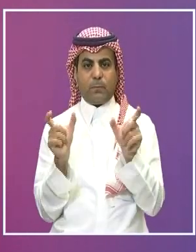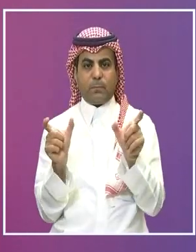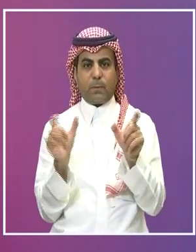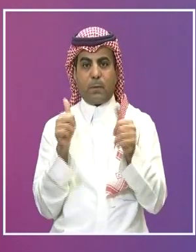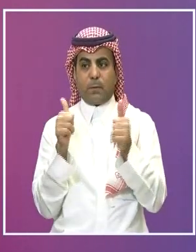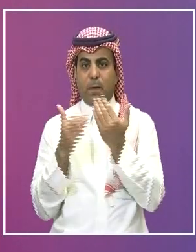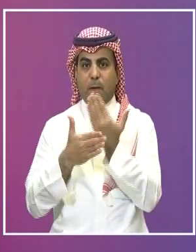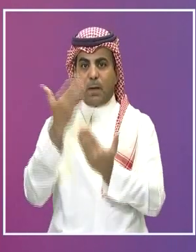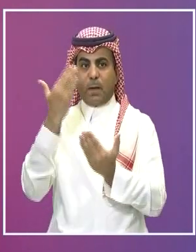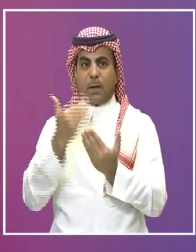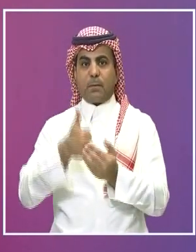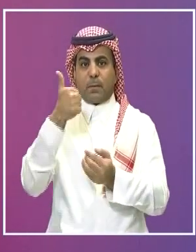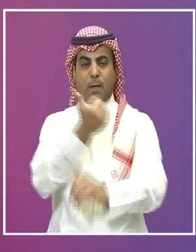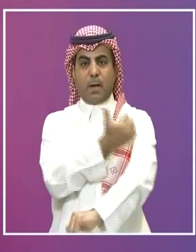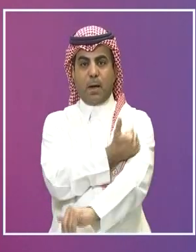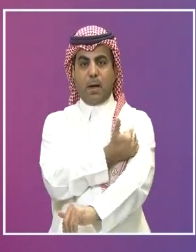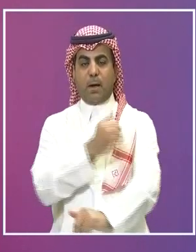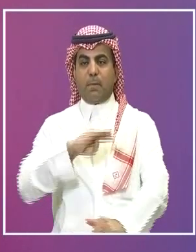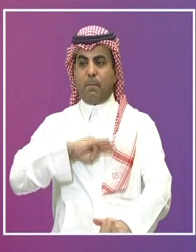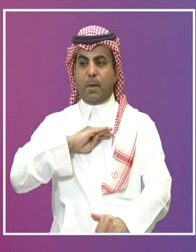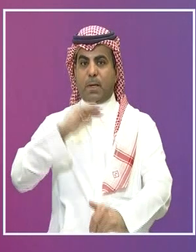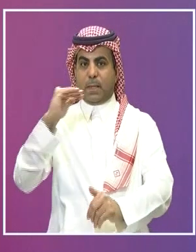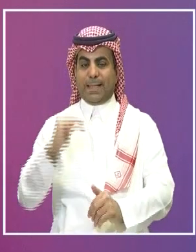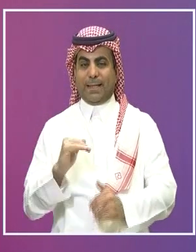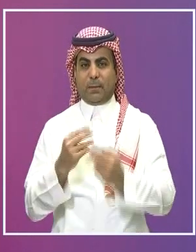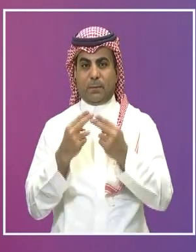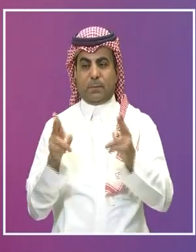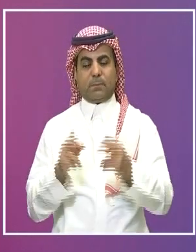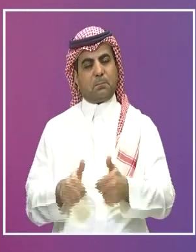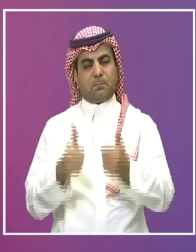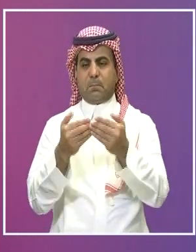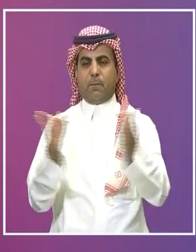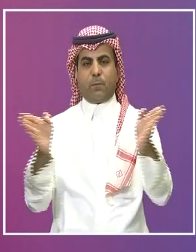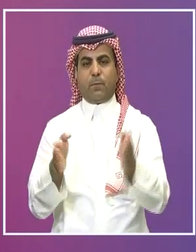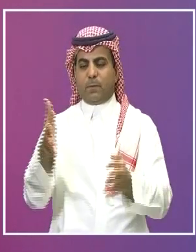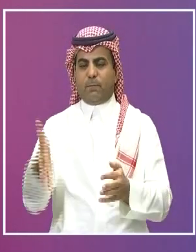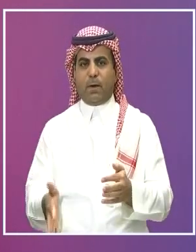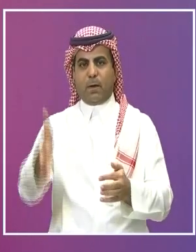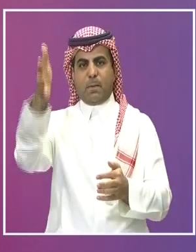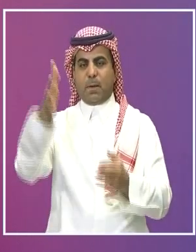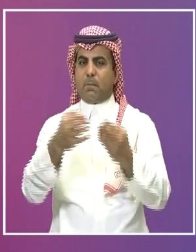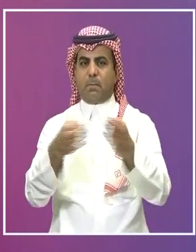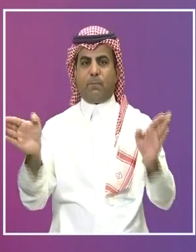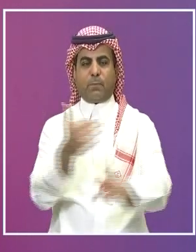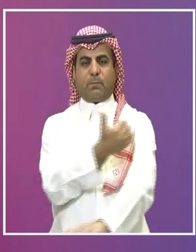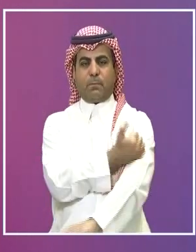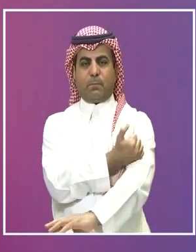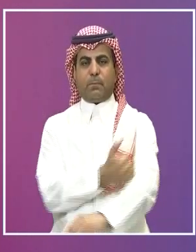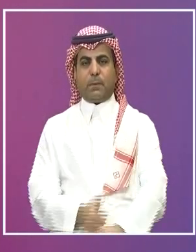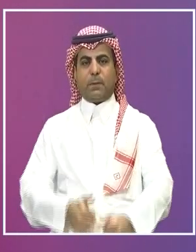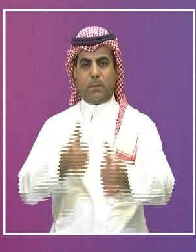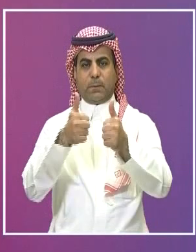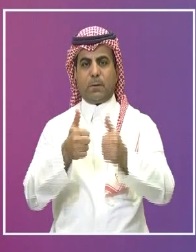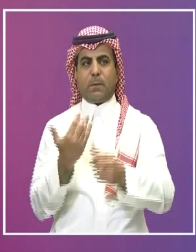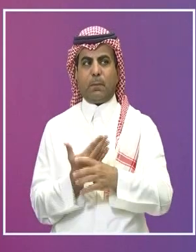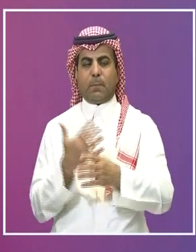استجد في أمر اللقاحات المعتمدة لدينا في المملكة العربية السعودية إمكانية إتاحتها لأي فئة عمرية معينة سيتم كما تعودتم